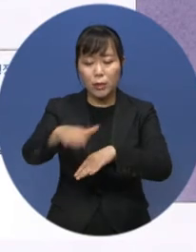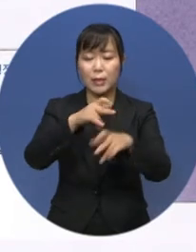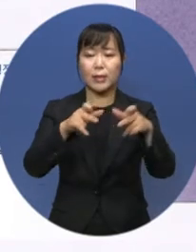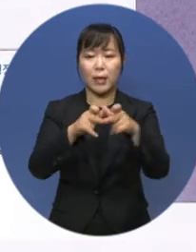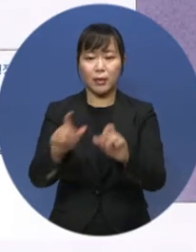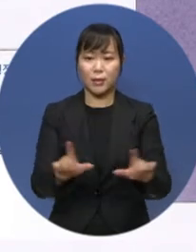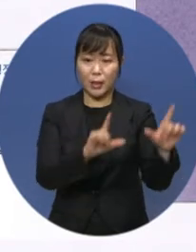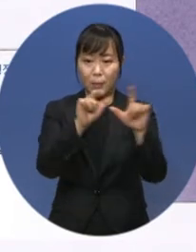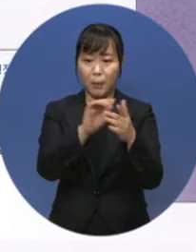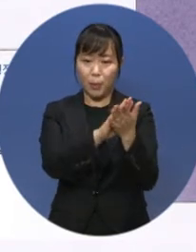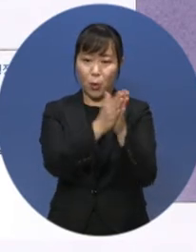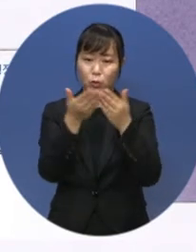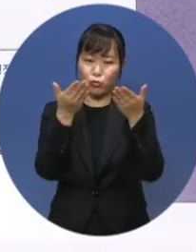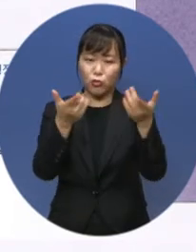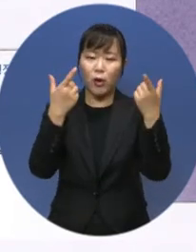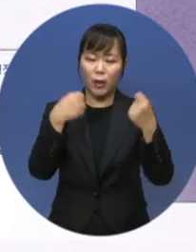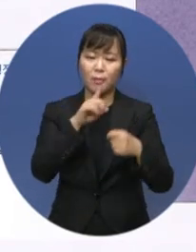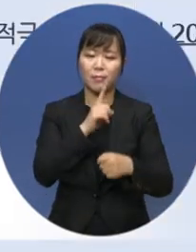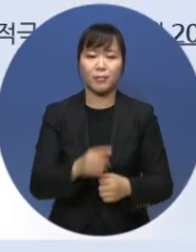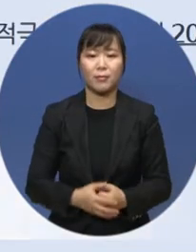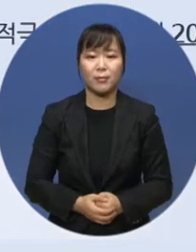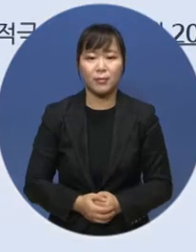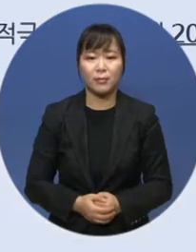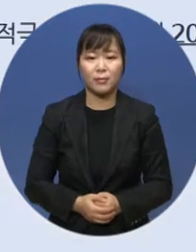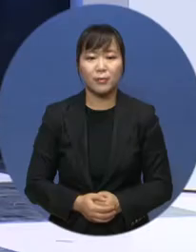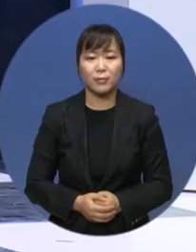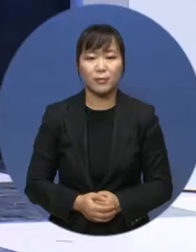장애인들의 삶의 변화를 준다고 저는 주장하고 있습니다.